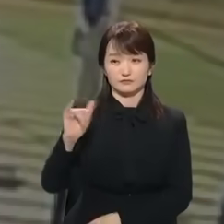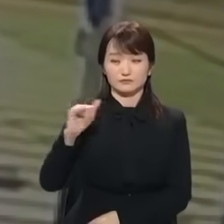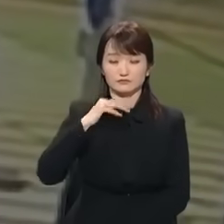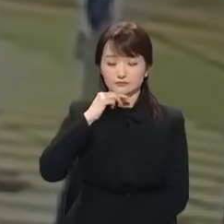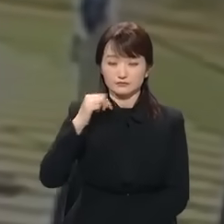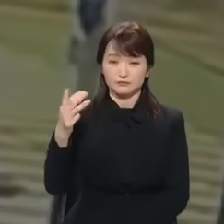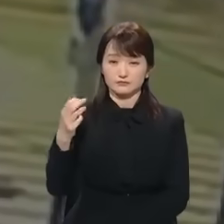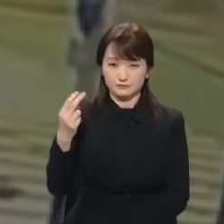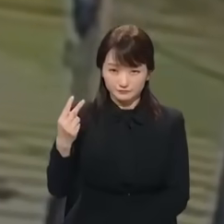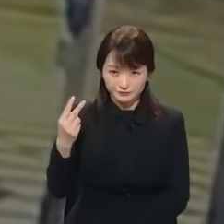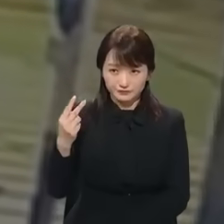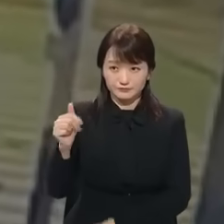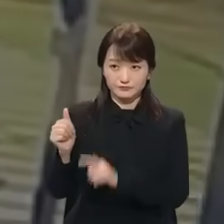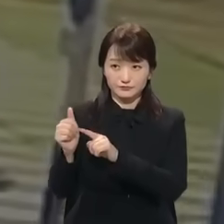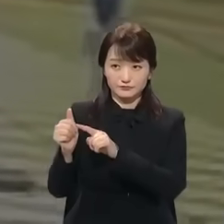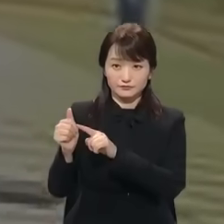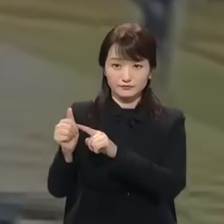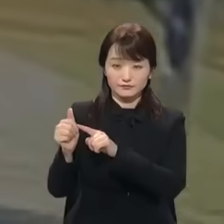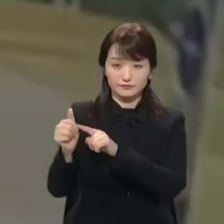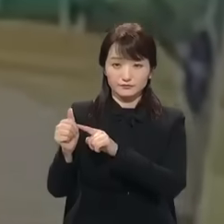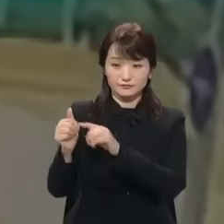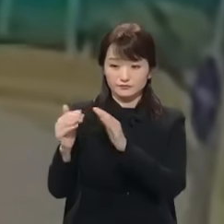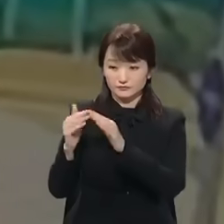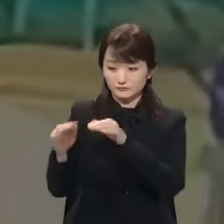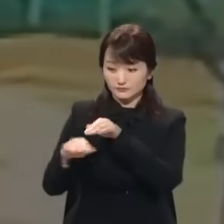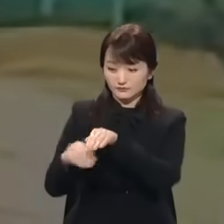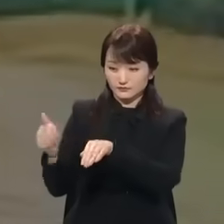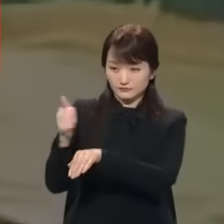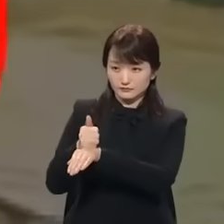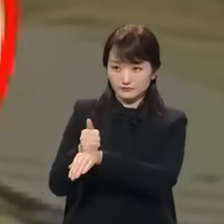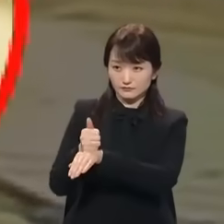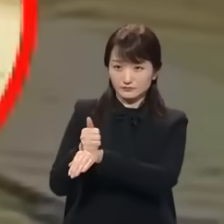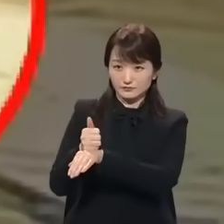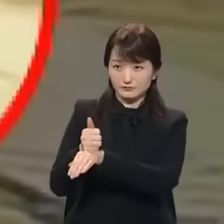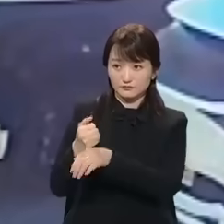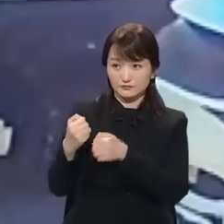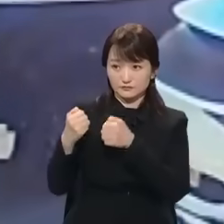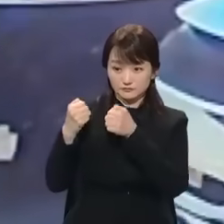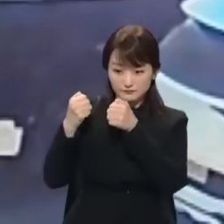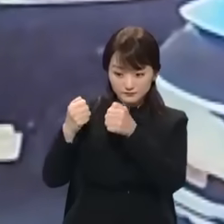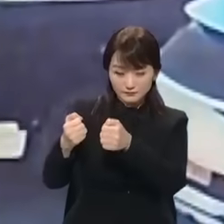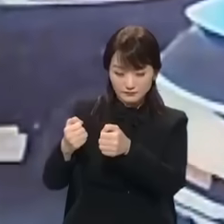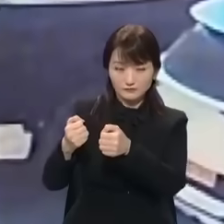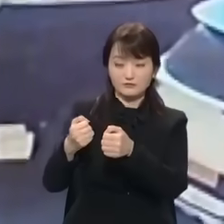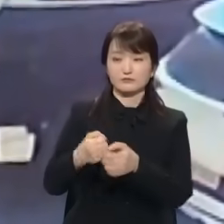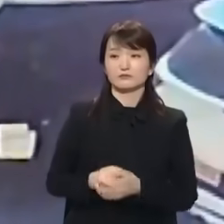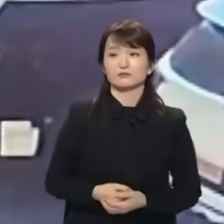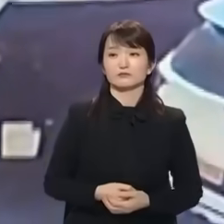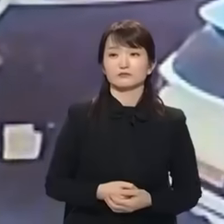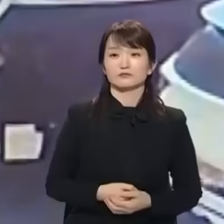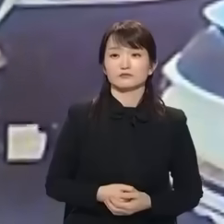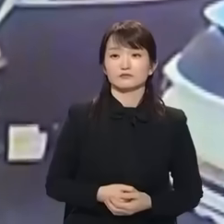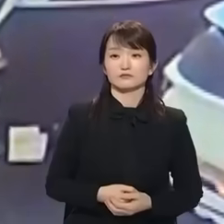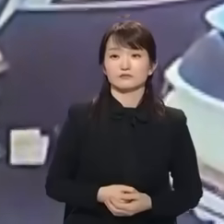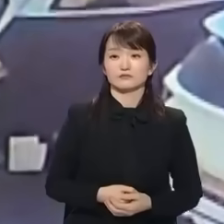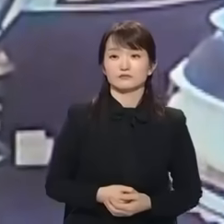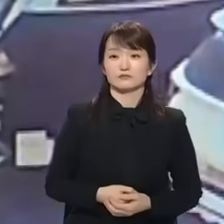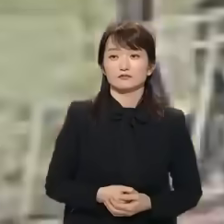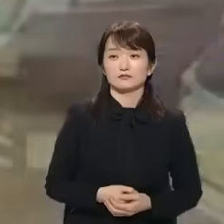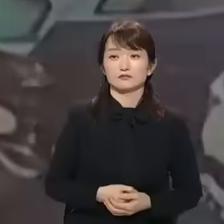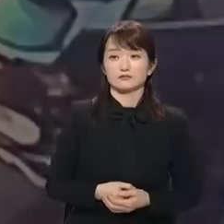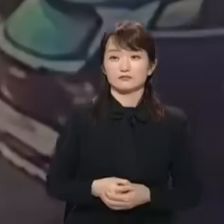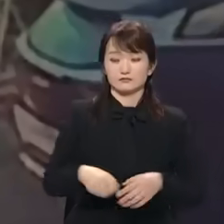여든 둘이었을 몰고 나옵니다 운동을 하러 가는 길이었다고 하는데 어 지금 그림이 나가고 있습니다